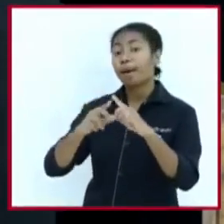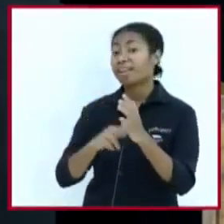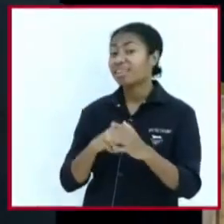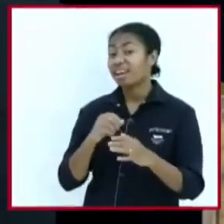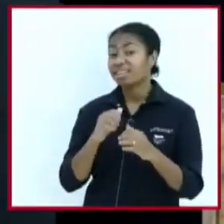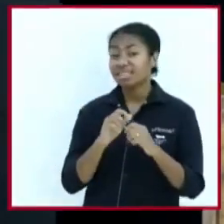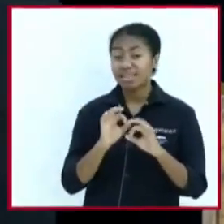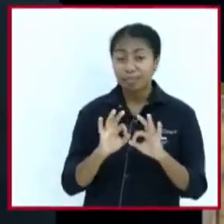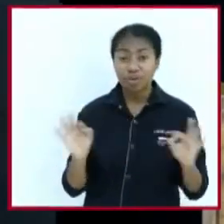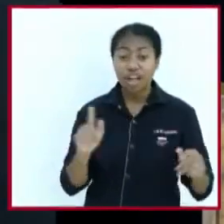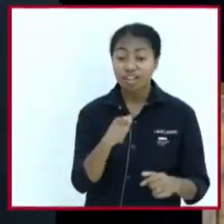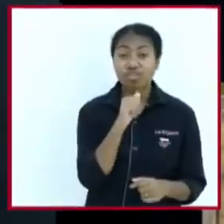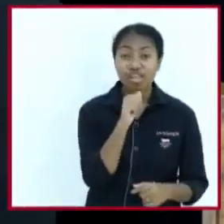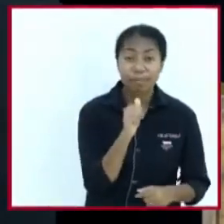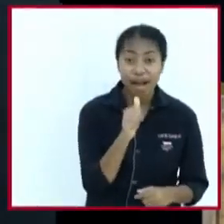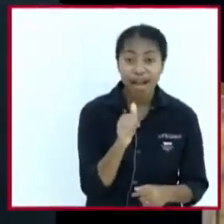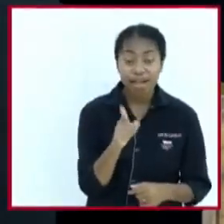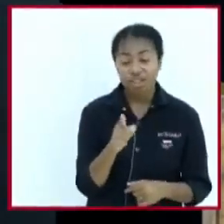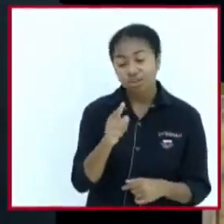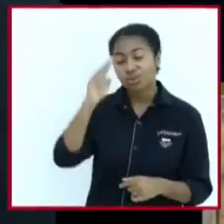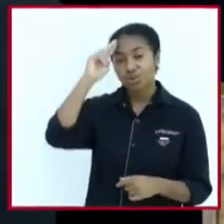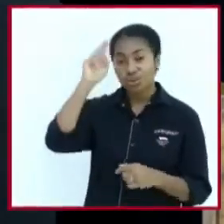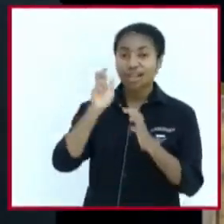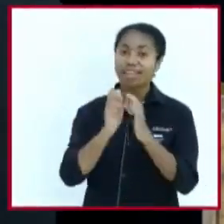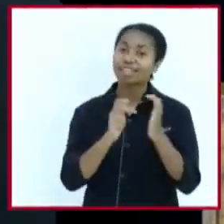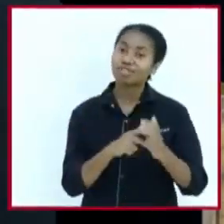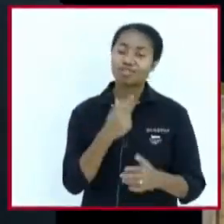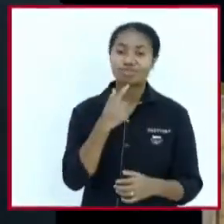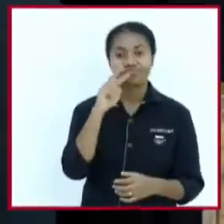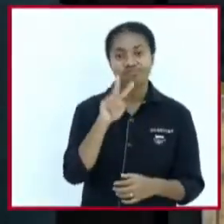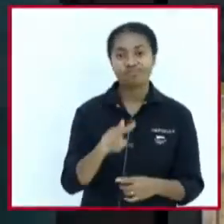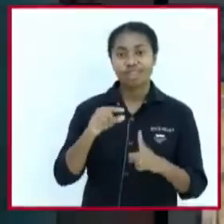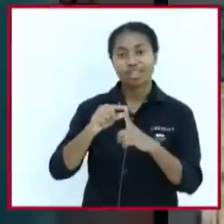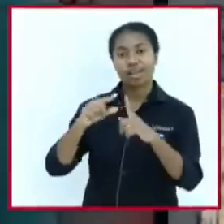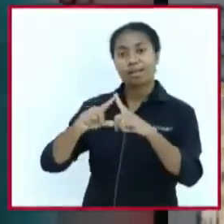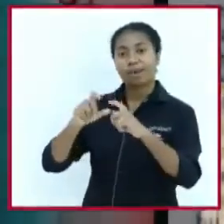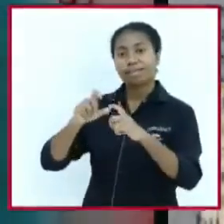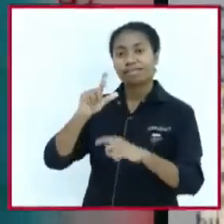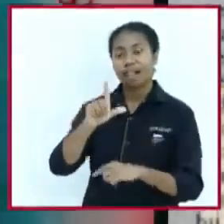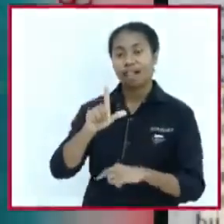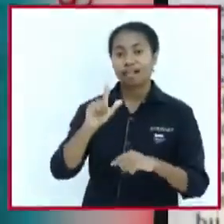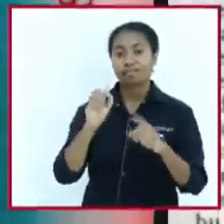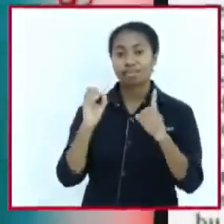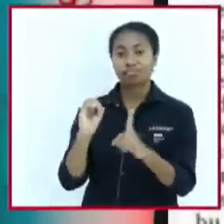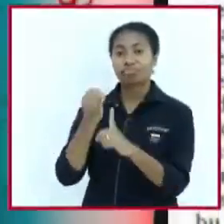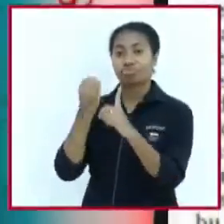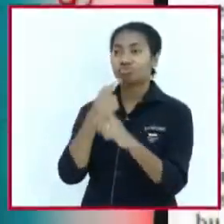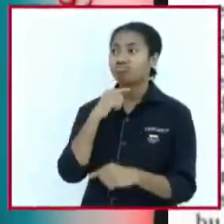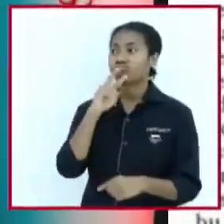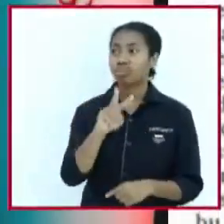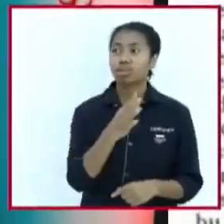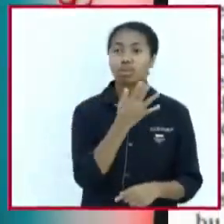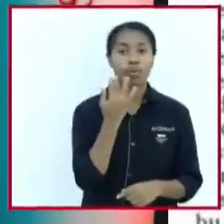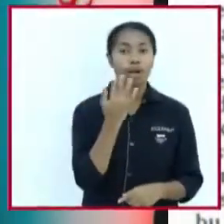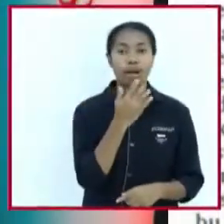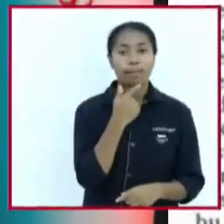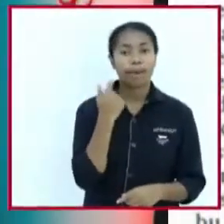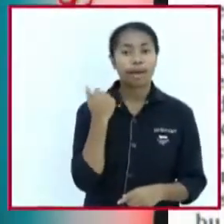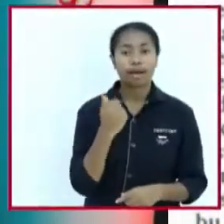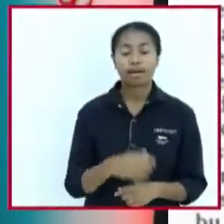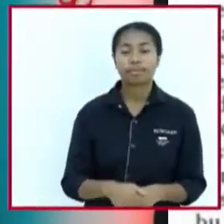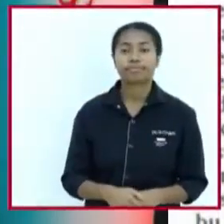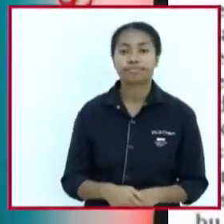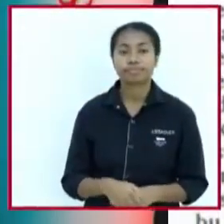korban sempurna itu Yesus pasal 10 itu dibahas Hai lihat persembahan yang